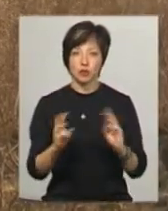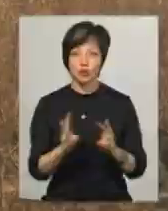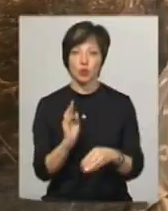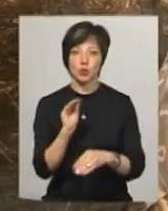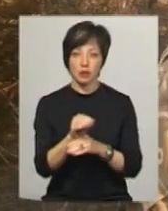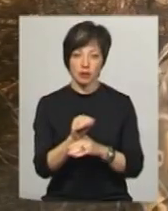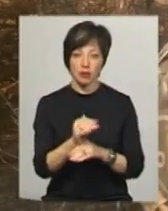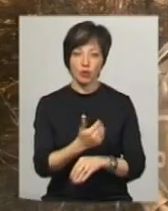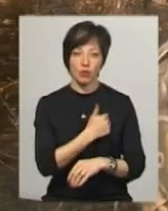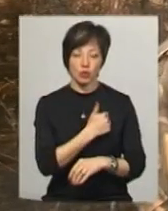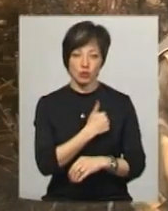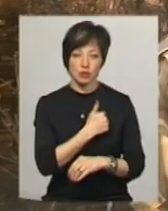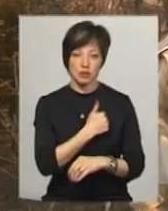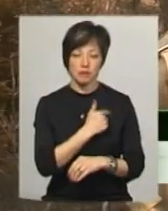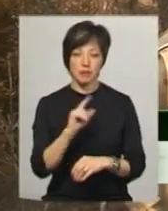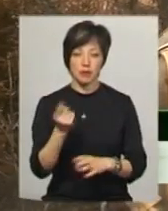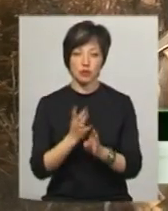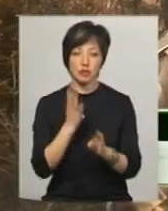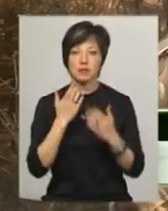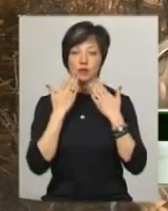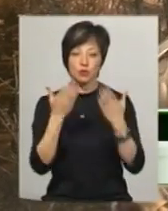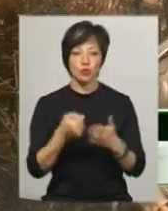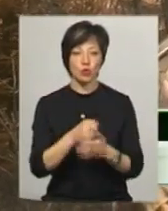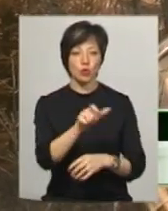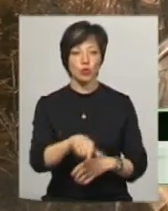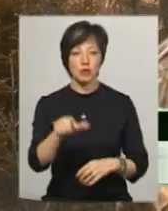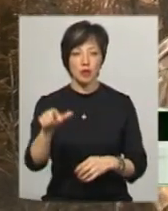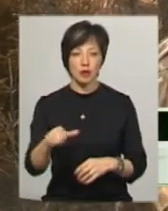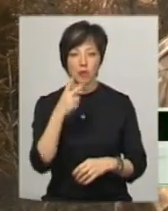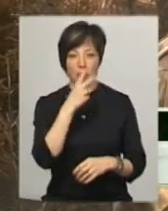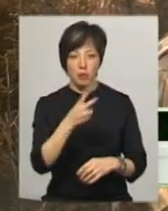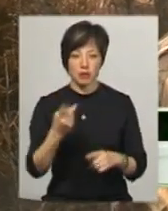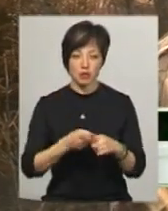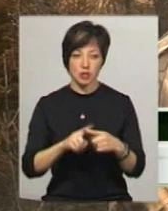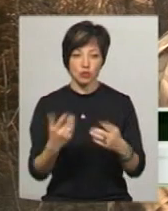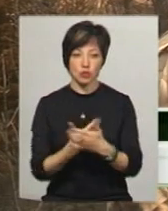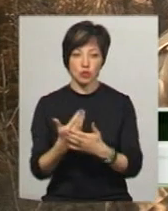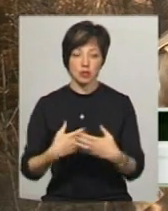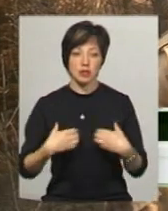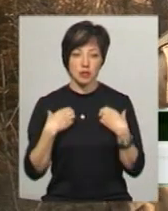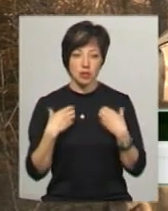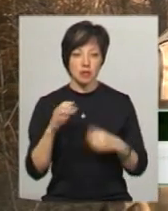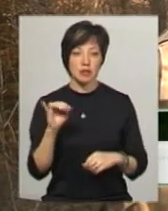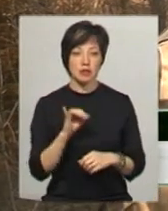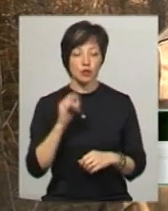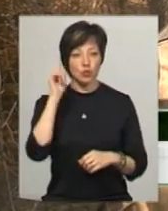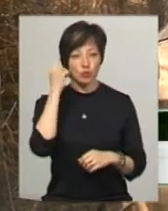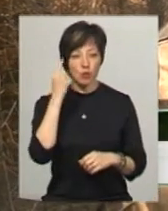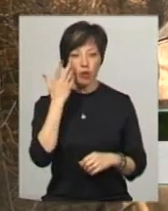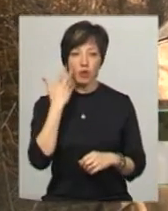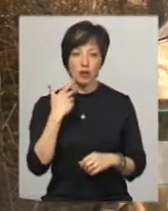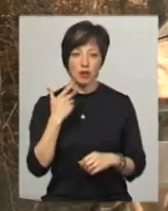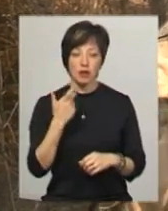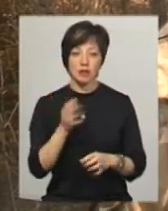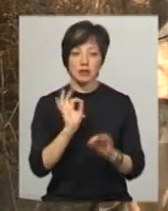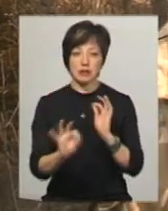додає. Хочеться насамперед звернутися до людей, які побачать ці сюжети страшні, і якби, щоб думали, коли вони